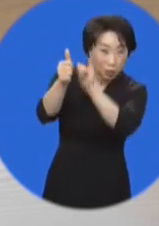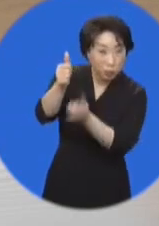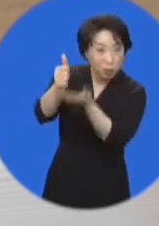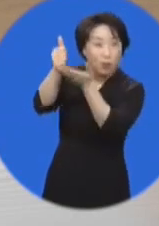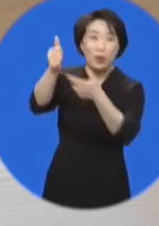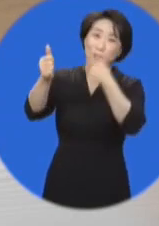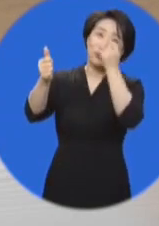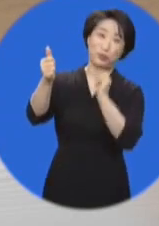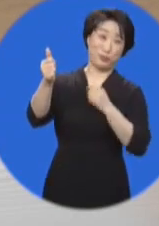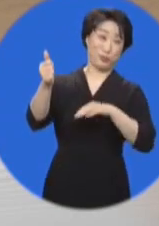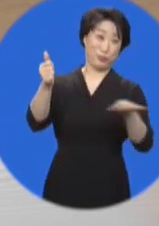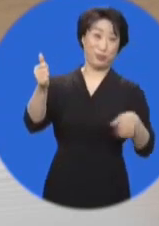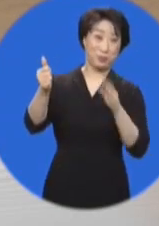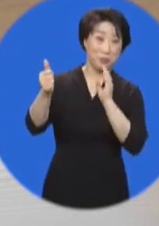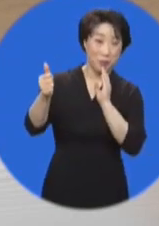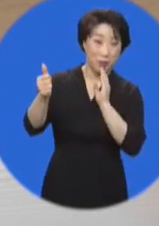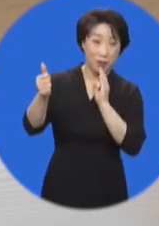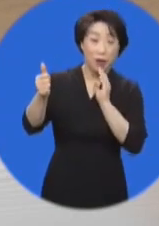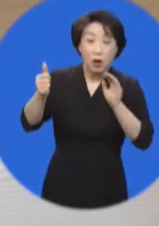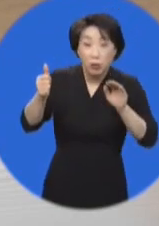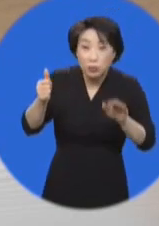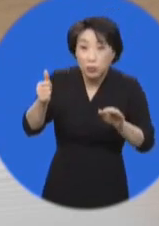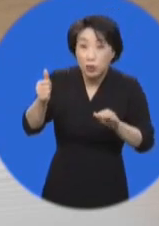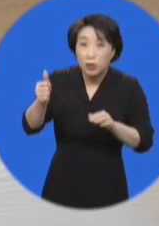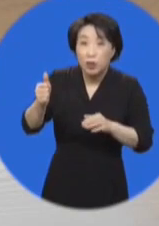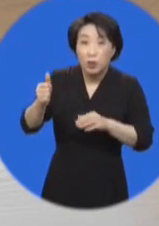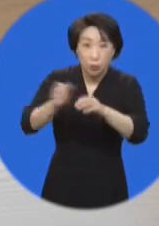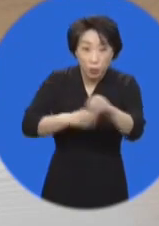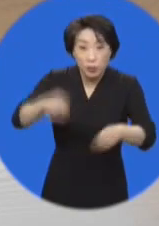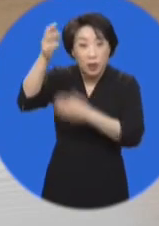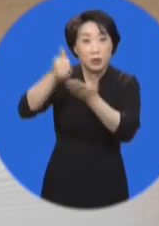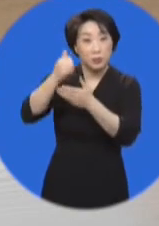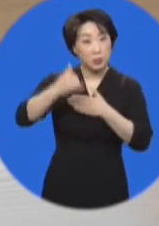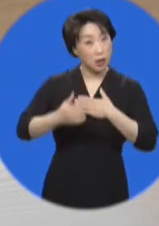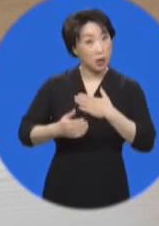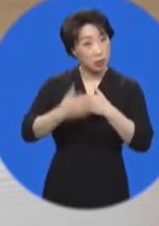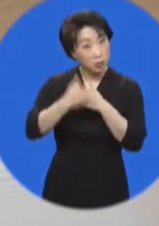섬겨도 현찮은데 어떻게 그분이 나를 섬겨?